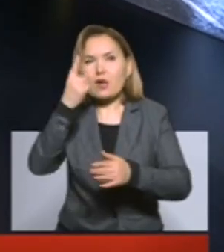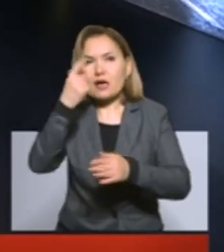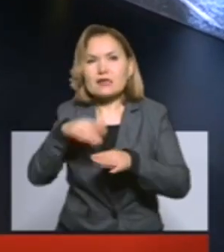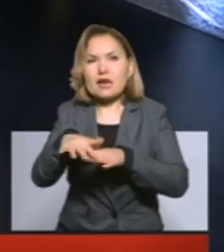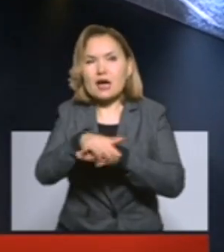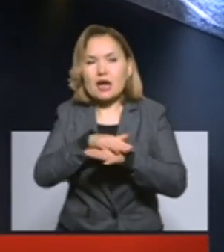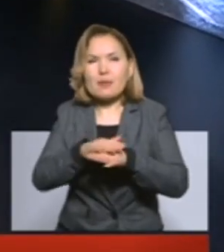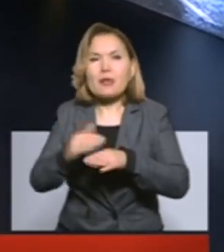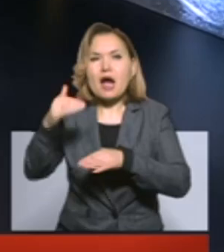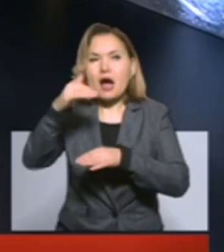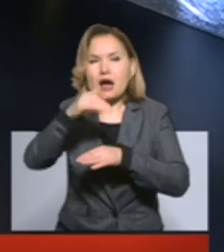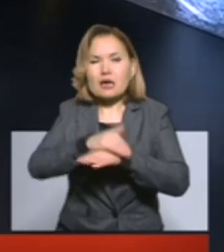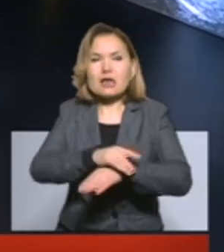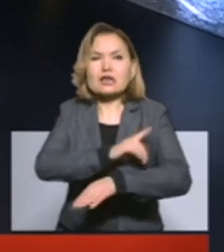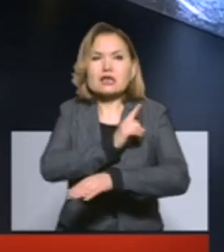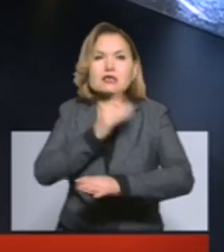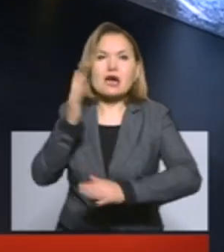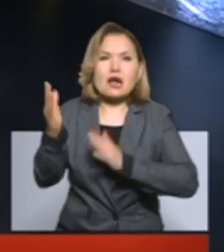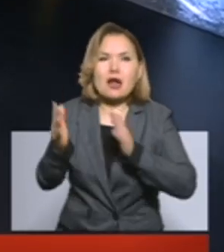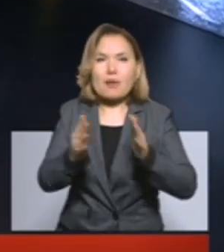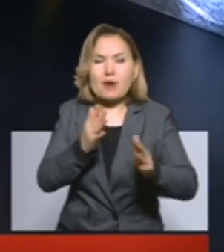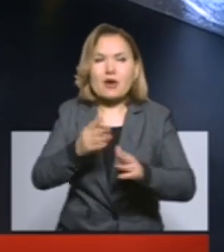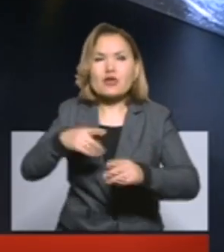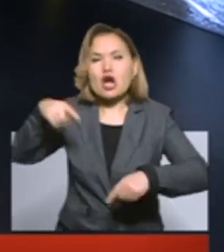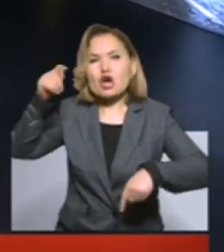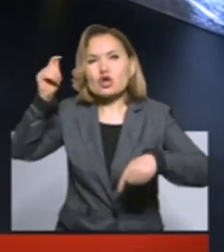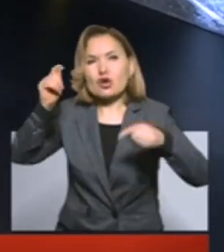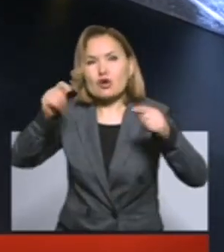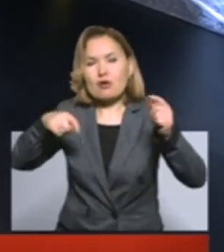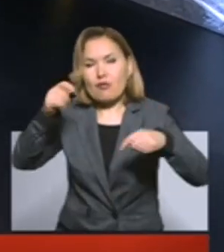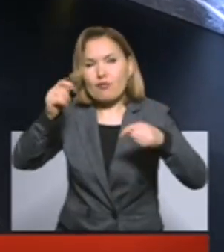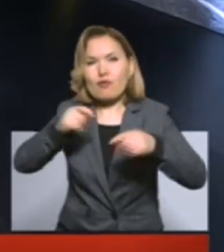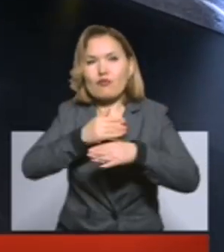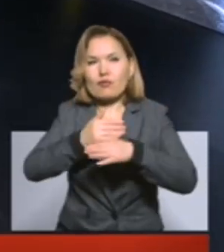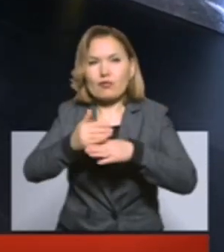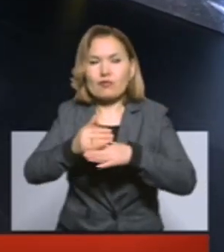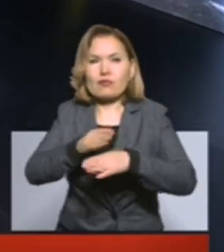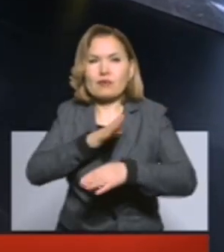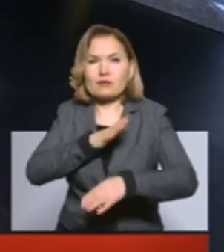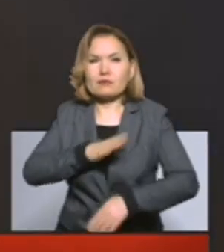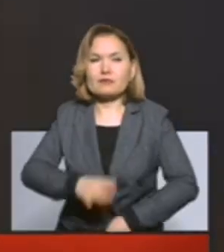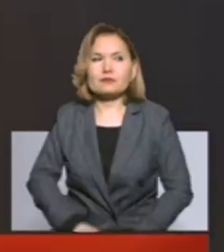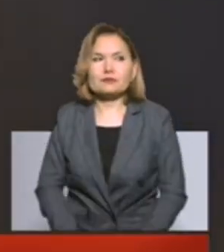қарай шаһарды шаңды боран басып, арты нөсер жауынға ұласты.